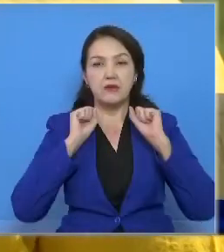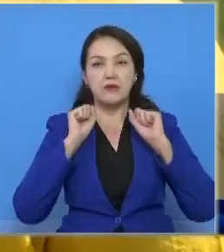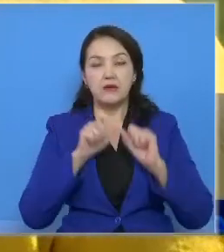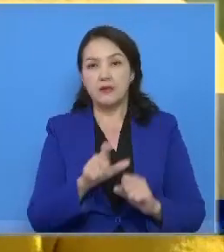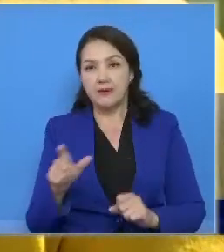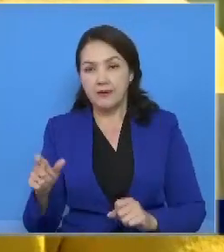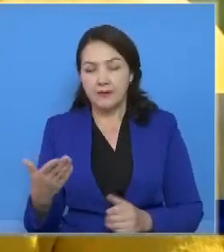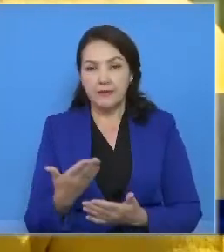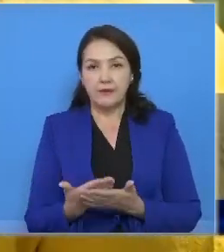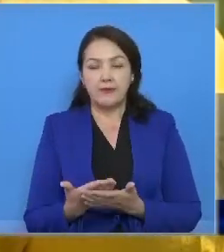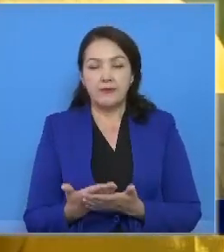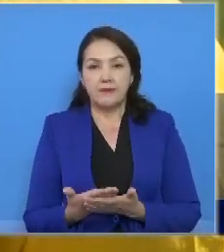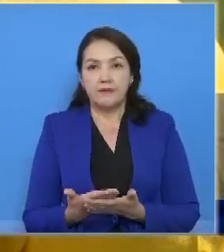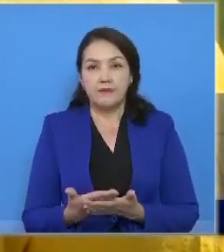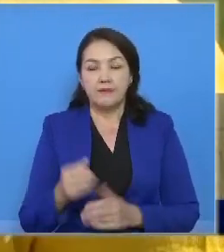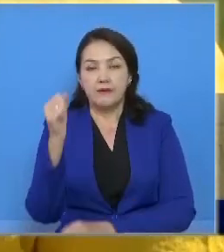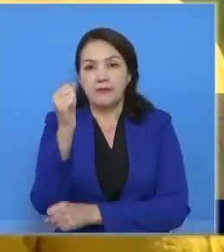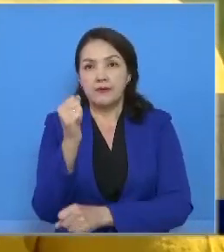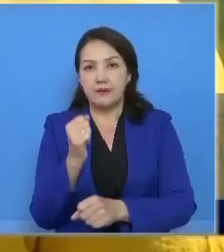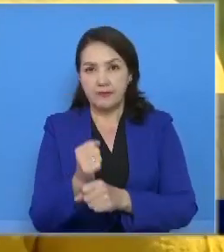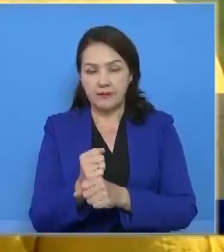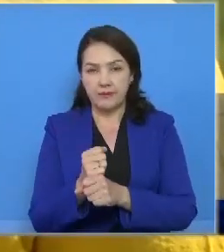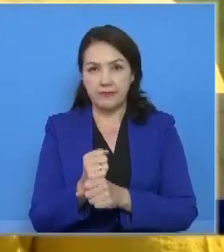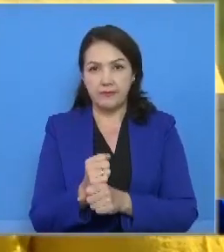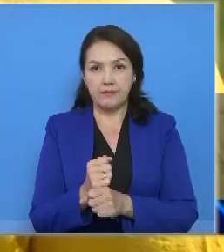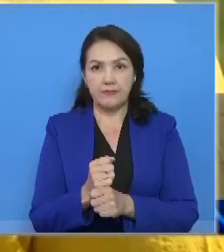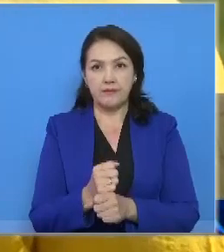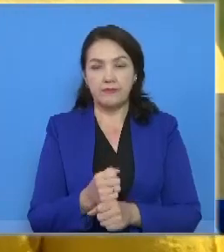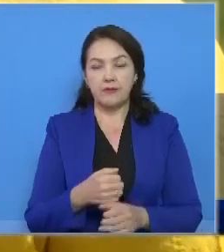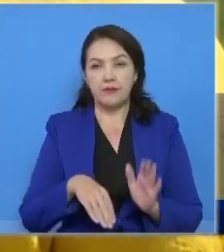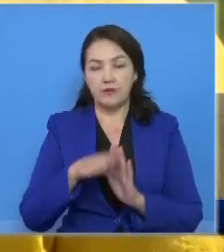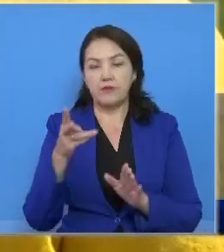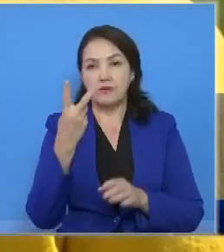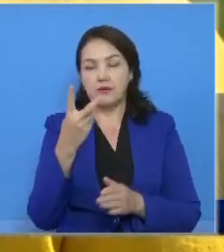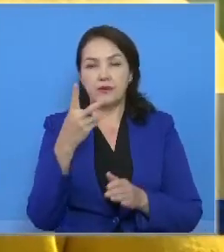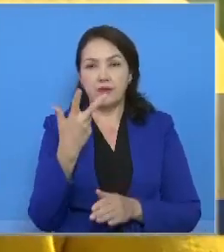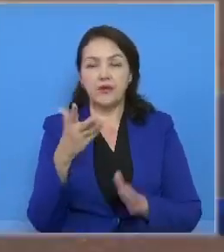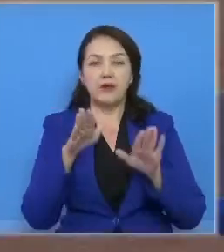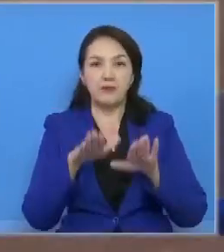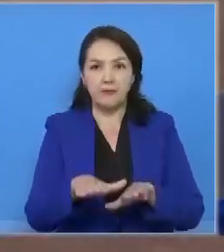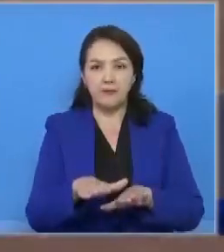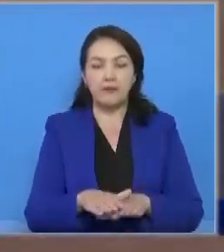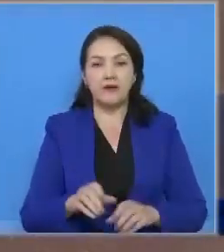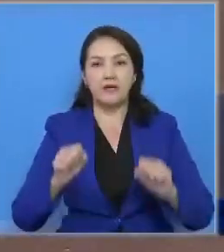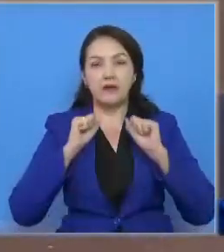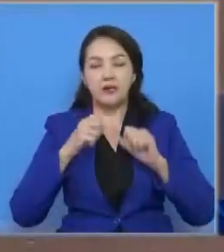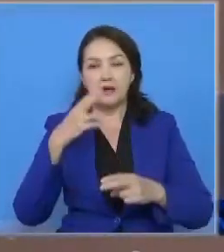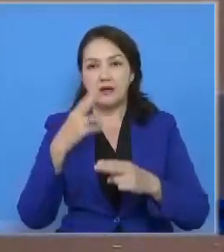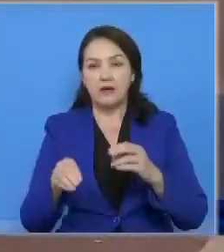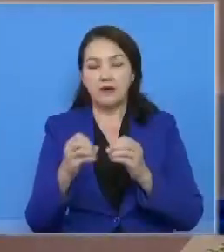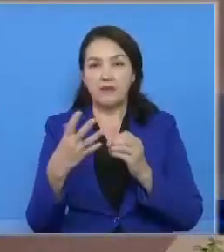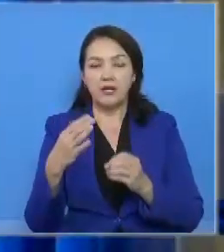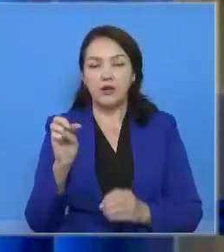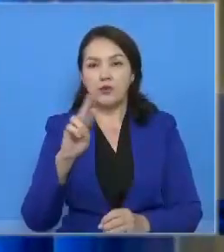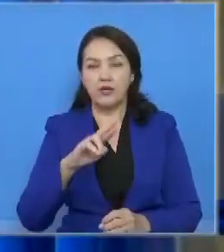Наши сотрудники получили призовое второе место третье место Спартакиада завершится